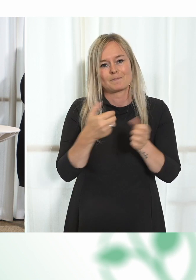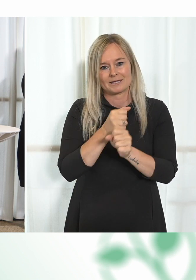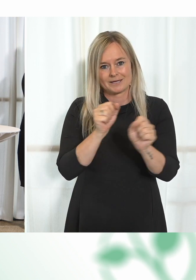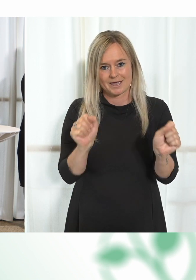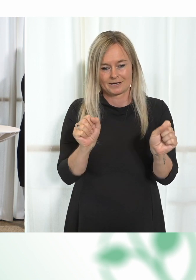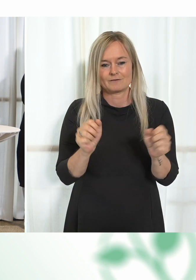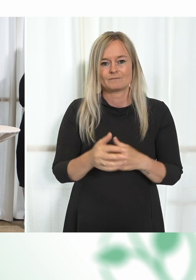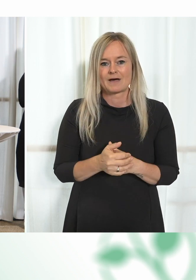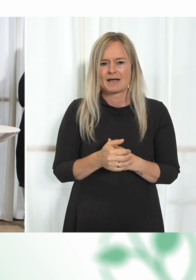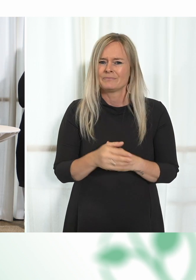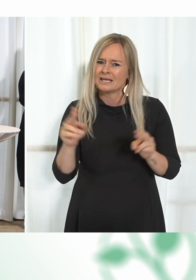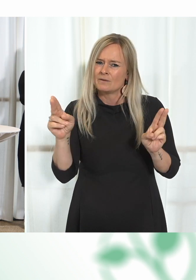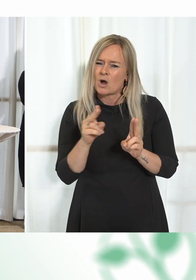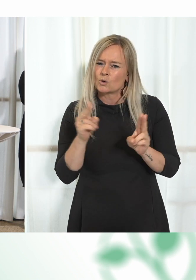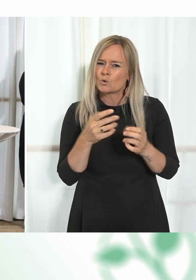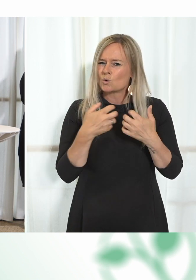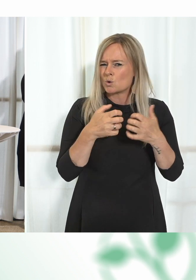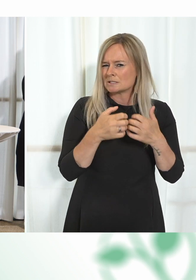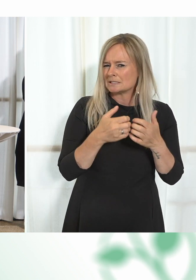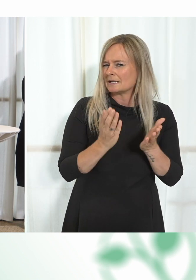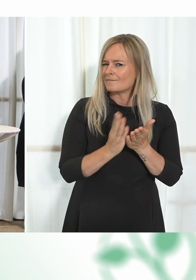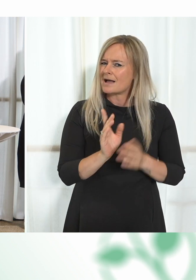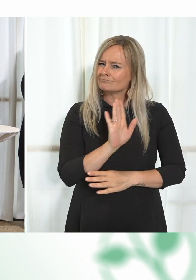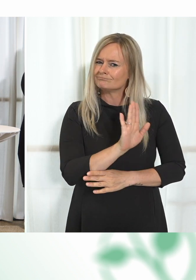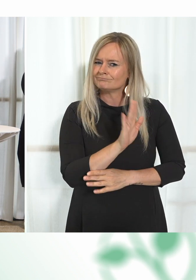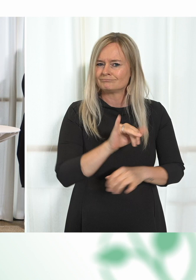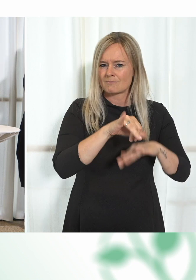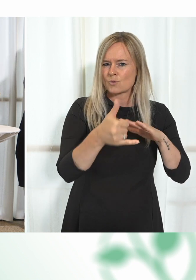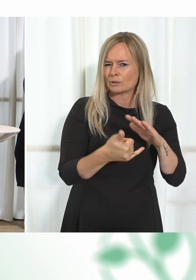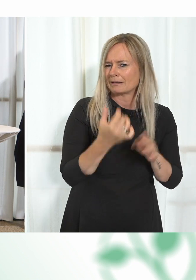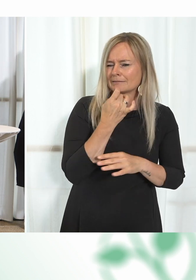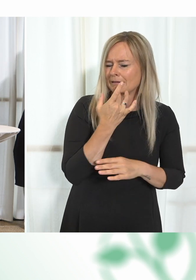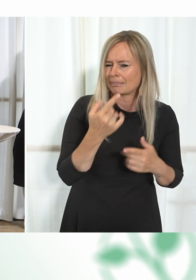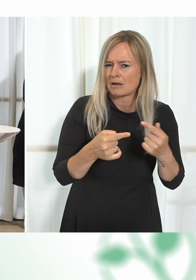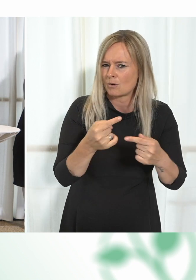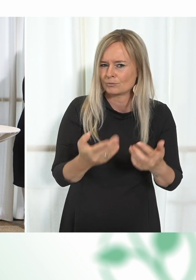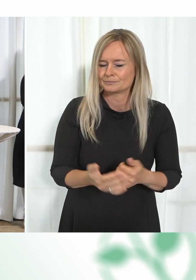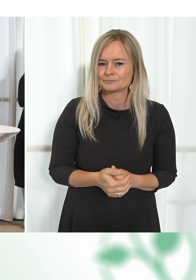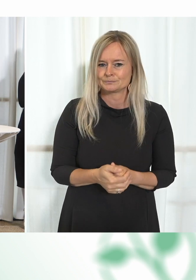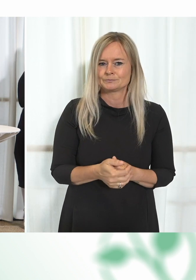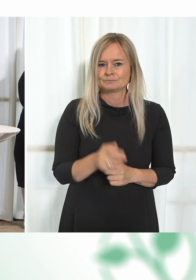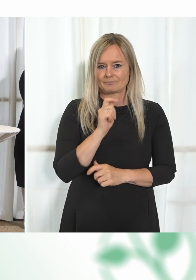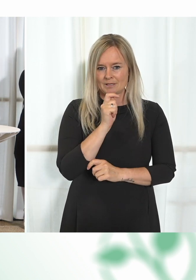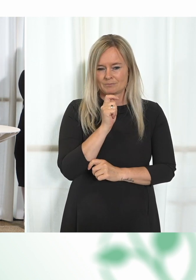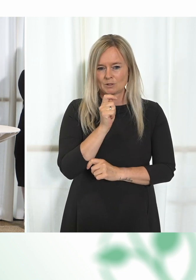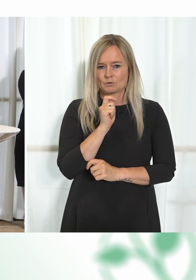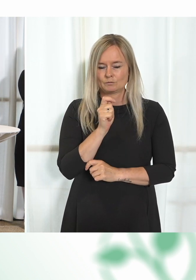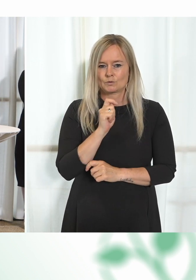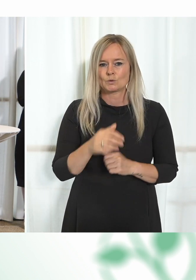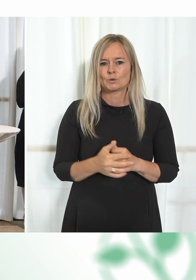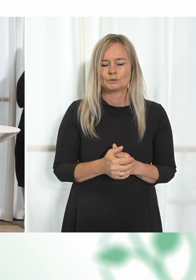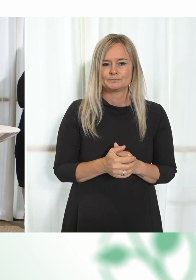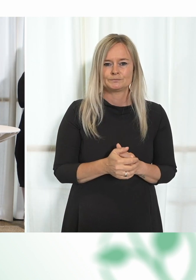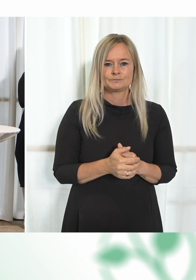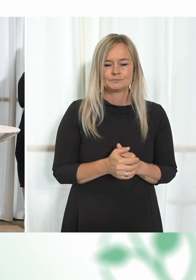Sie uns kurz erzählen, was Sie denn in Ihrem Projekt genau machen? Ein Mikrofon kriegen Sie noch von mir. Ist